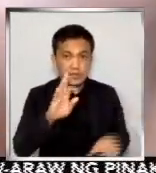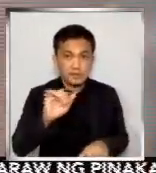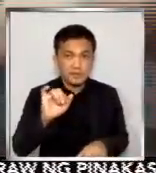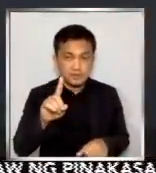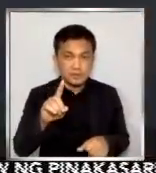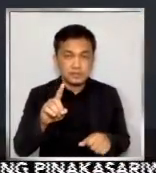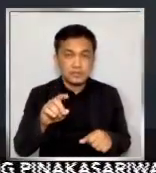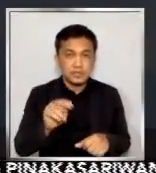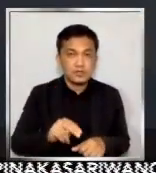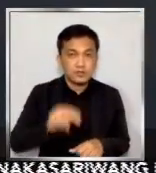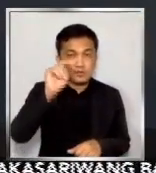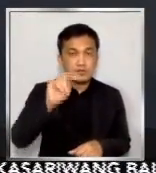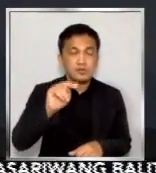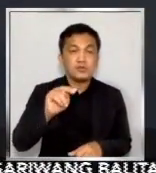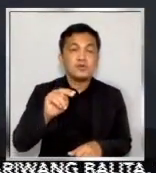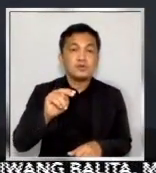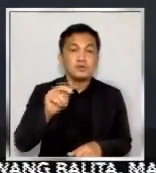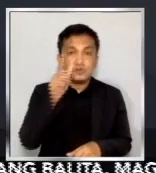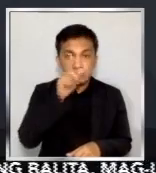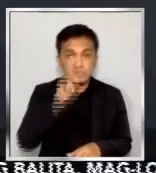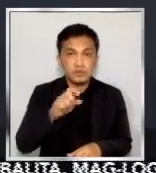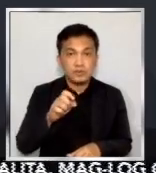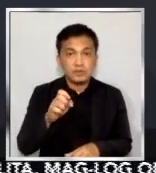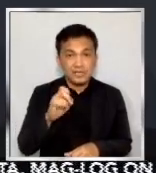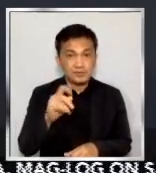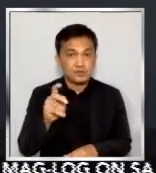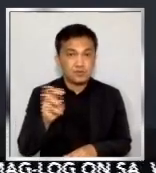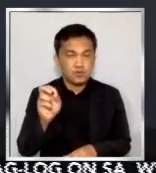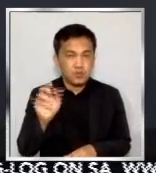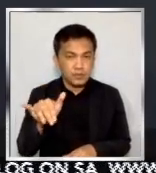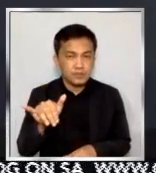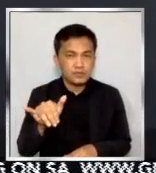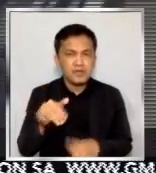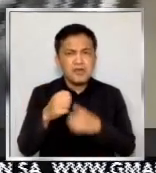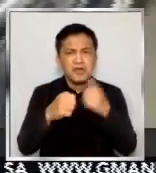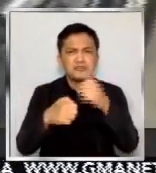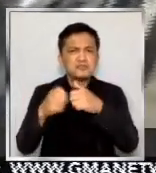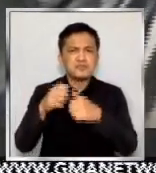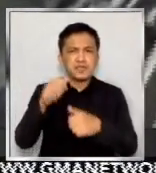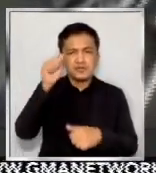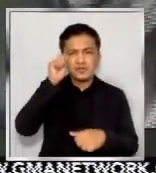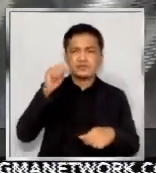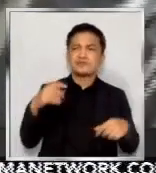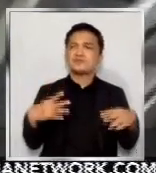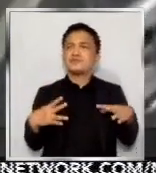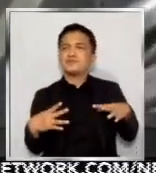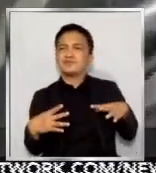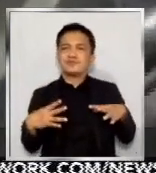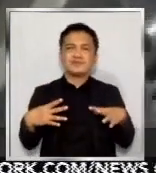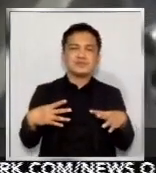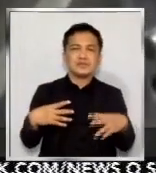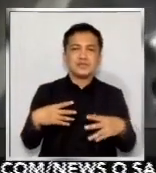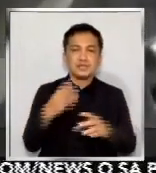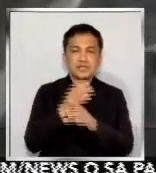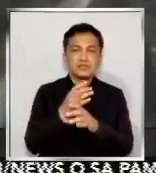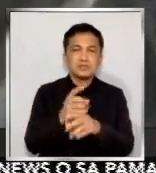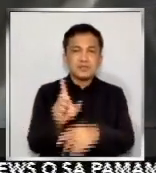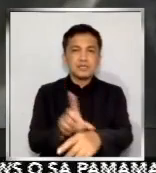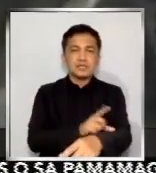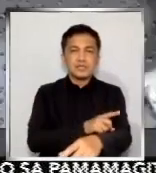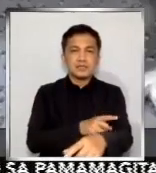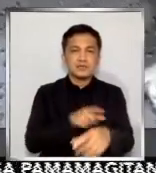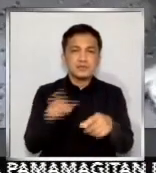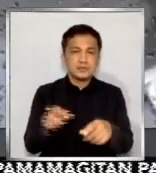Expressway. Ang inhinyerong si Aldwin, sitting pretty sa kanyang sasakyan. Matagal na kasi siyang nakapagpa-install ng